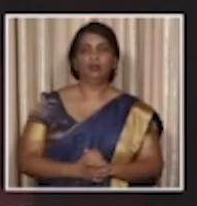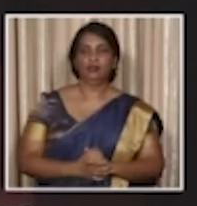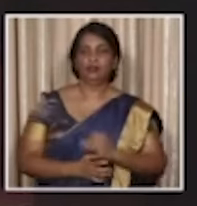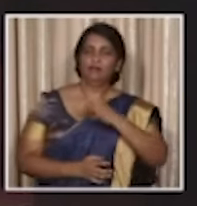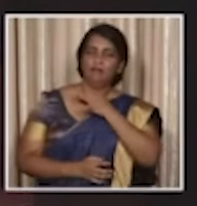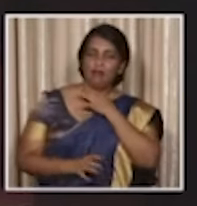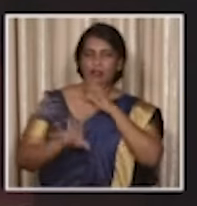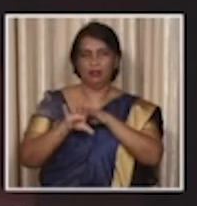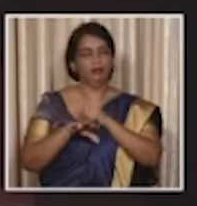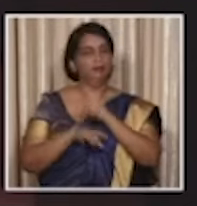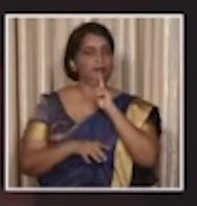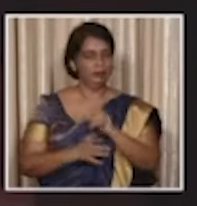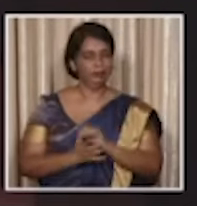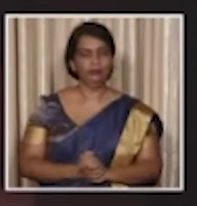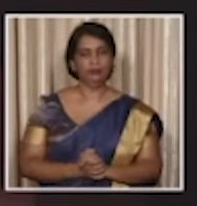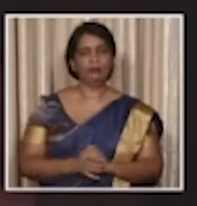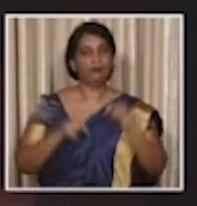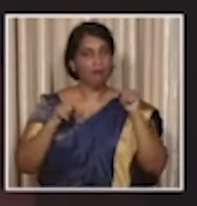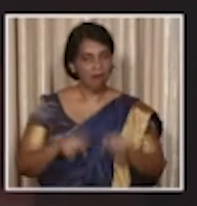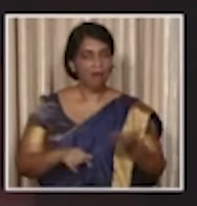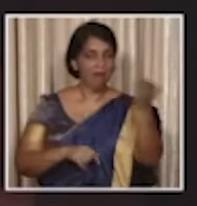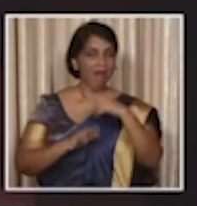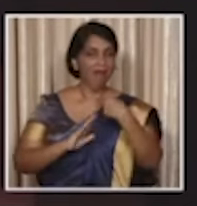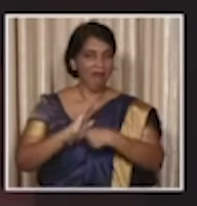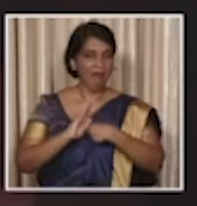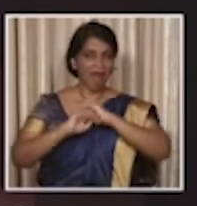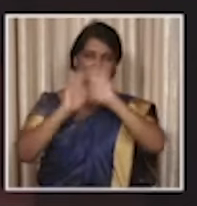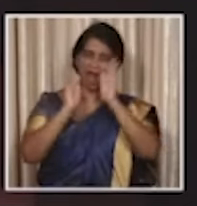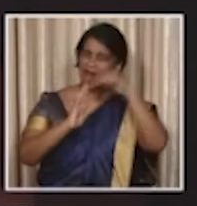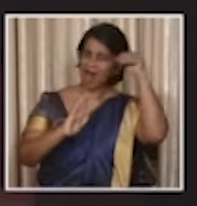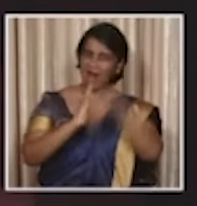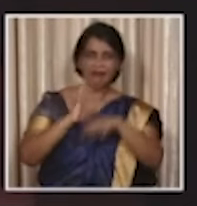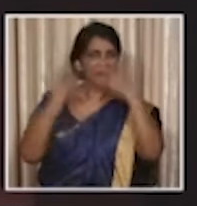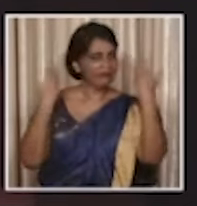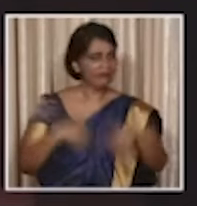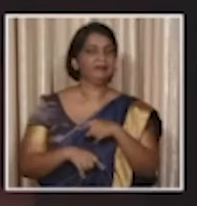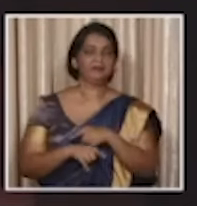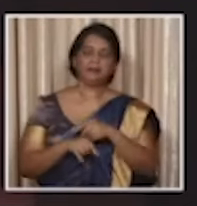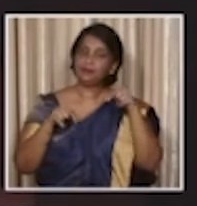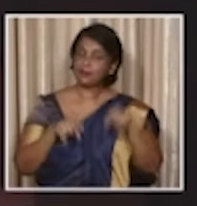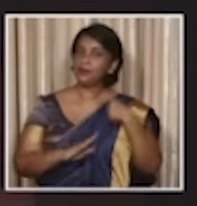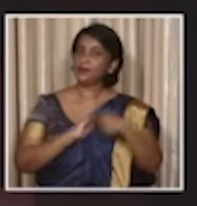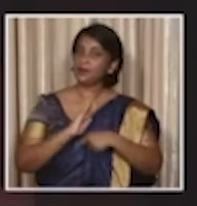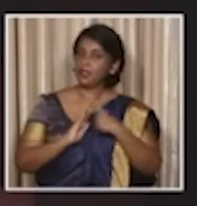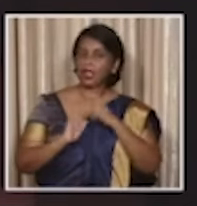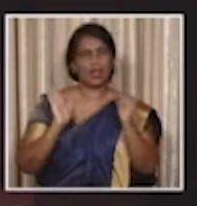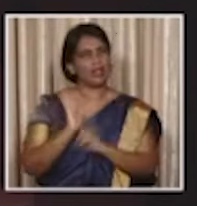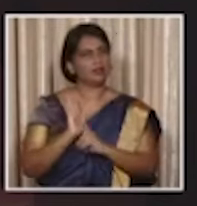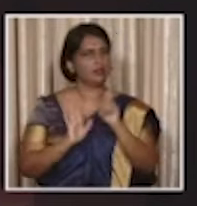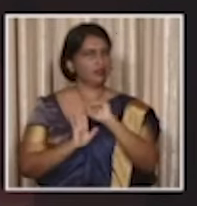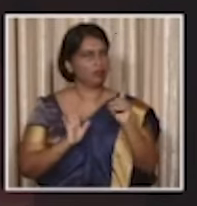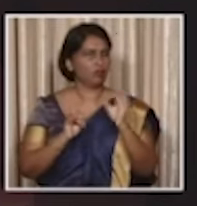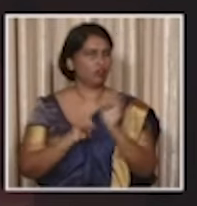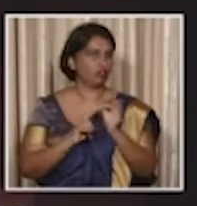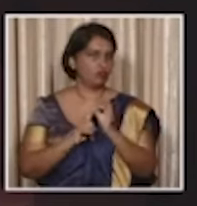විහිළු තහළු කරේ. දැන් මේගොල්ලෝ රට පතුලටම බස්සලා මේ රටේ දසලක්ෂ ගණනින්